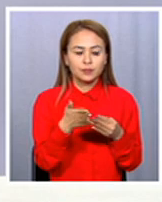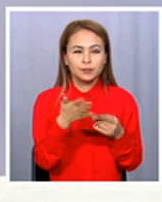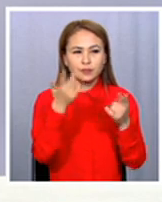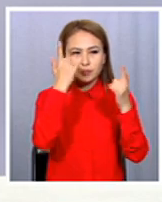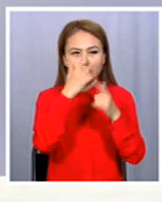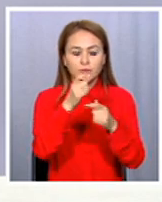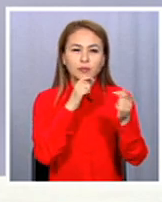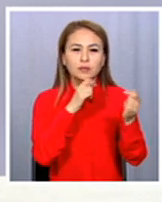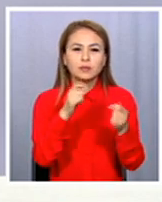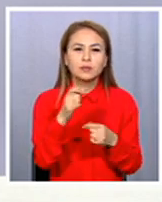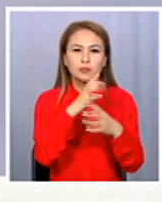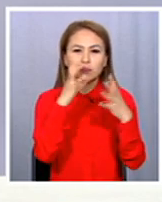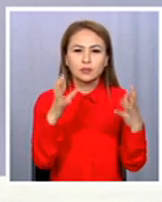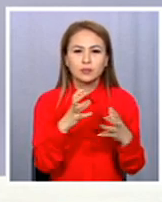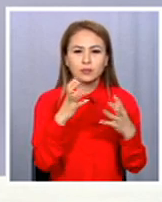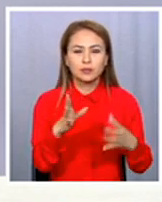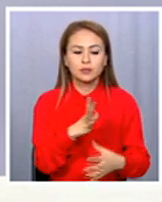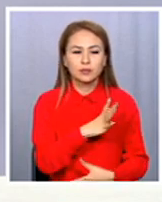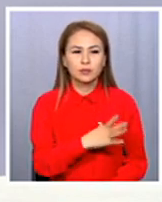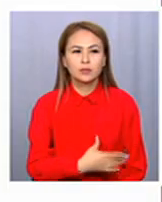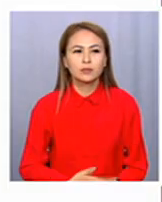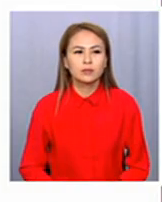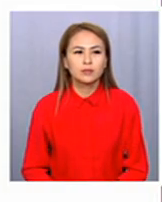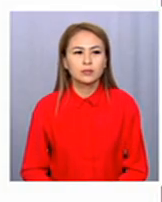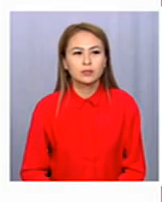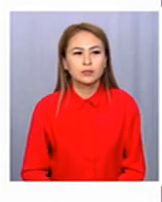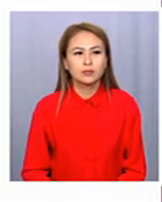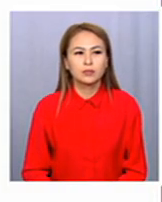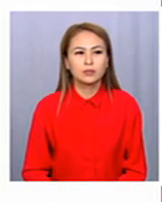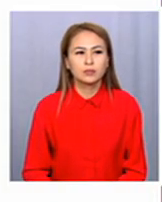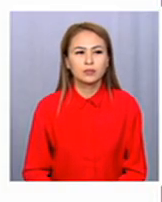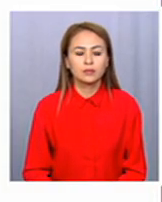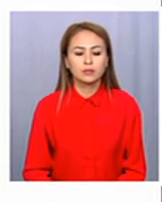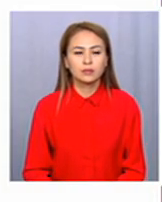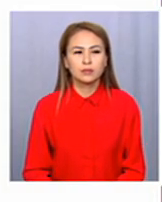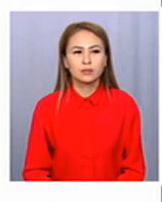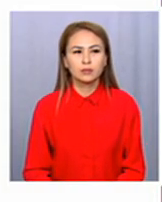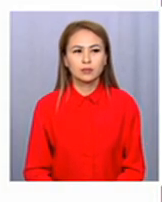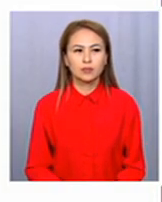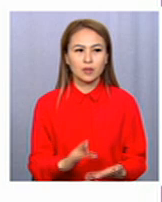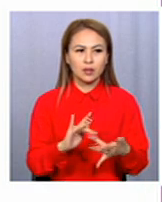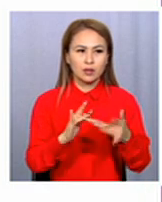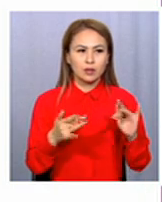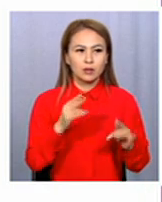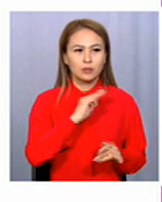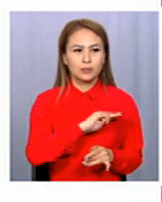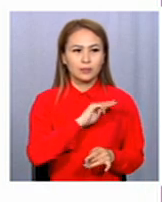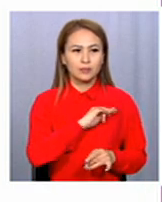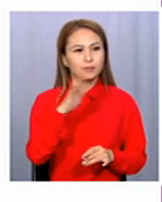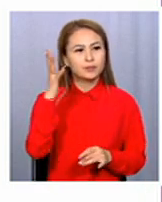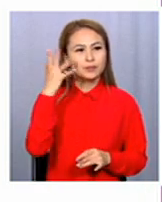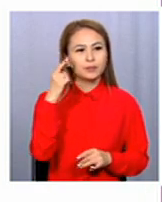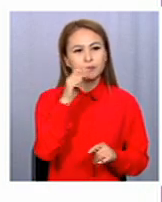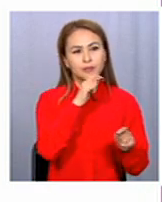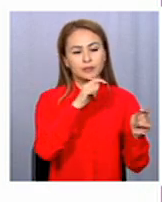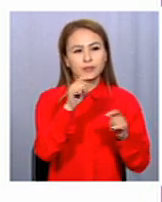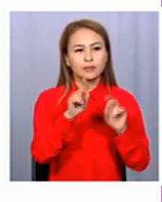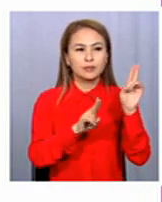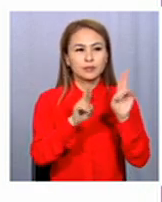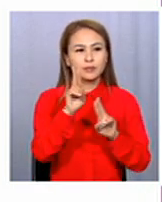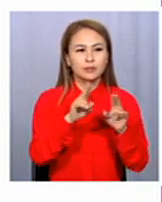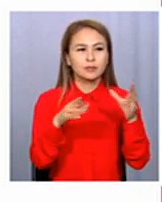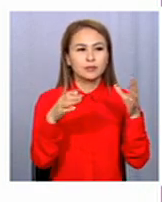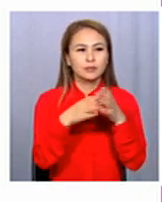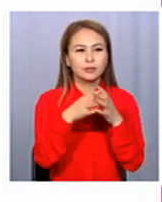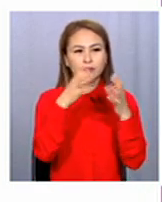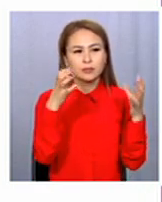қауіпсіздік сақталды деп айтуға негіз болады. Енді интернетпен жұмыс істеу барысында қауіпсіздік ережелері мен этикетті сақтау